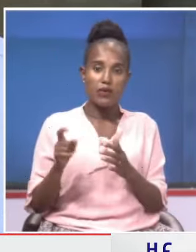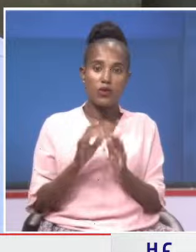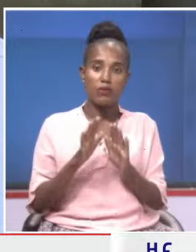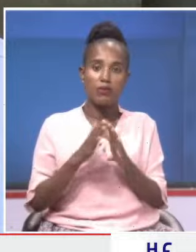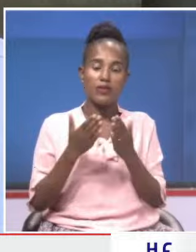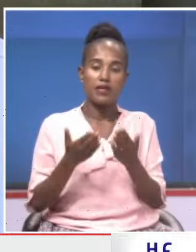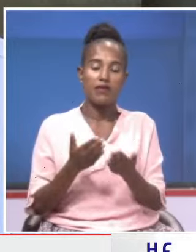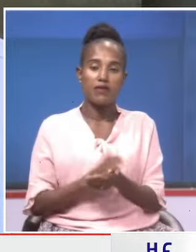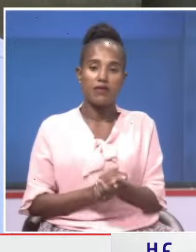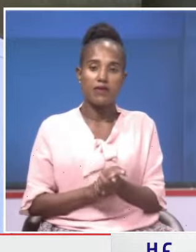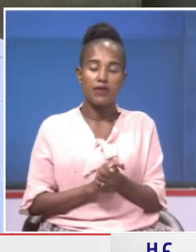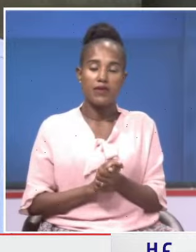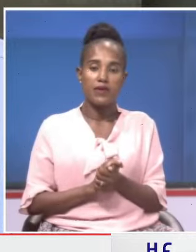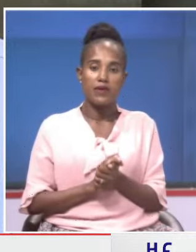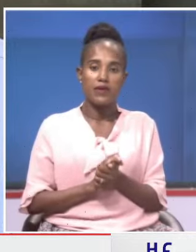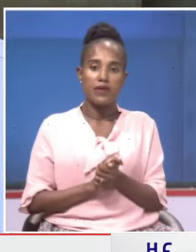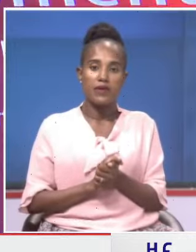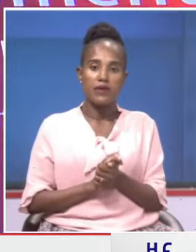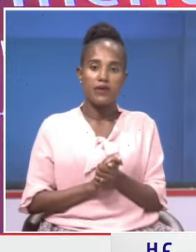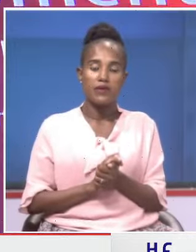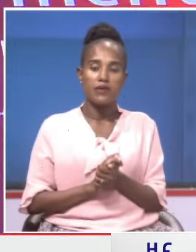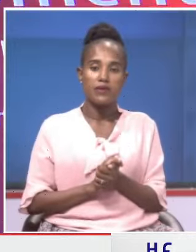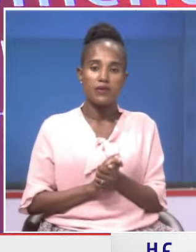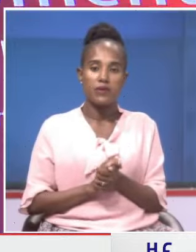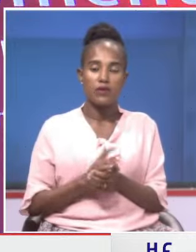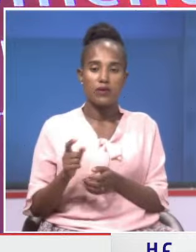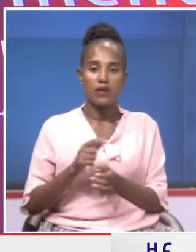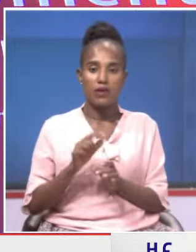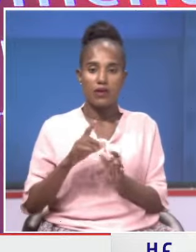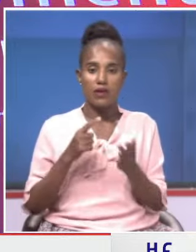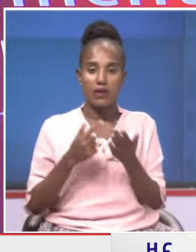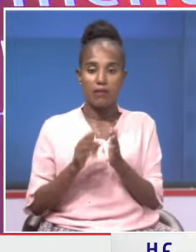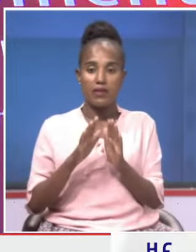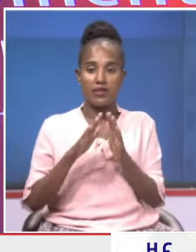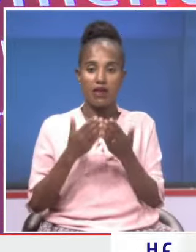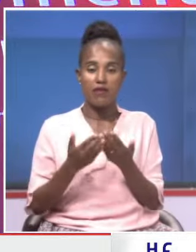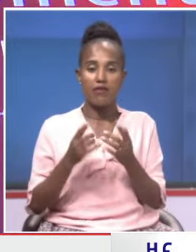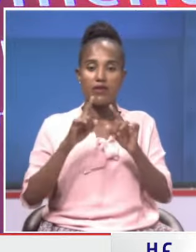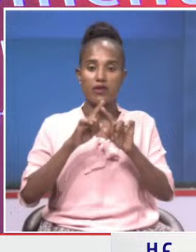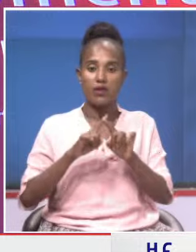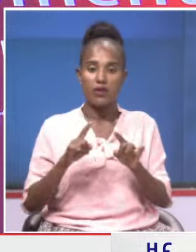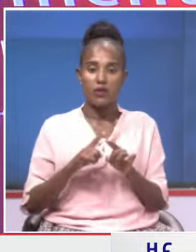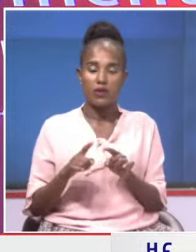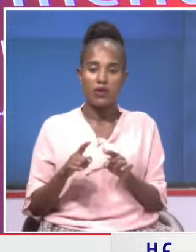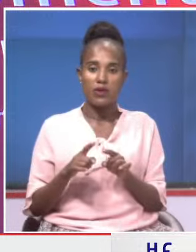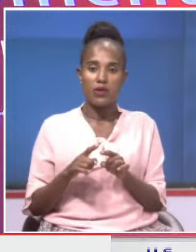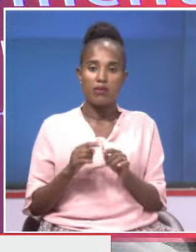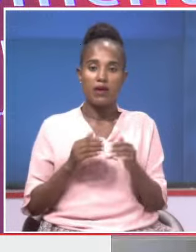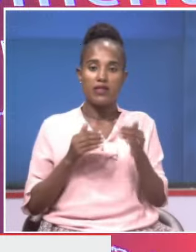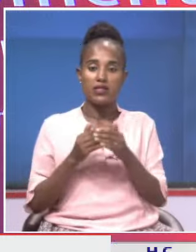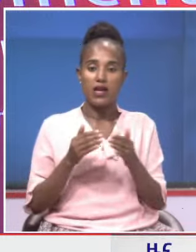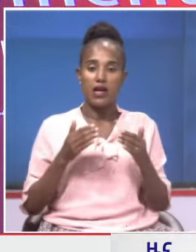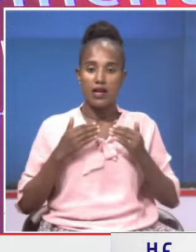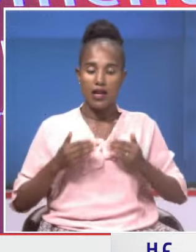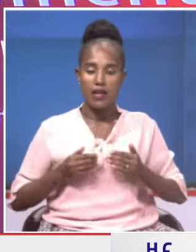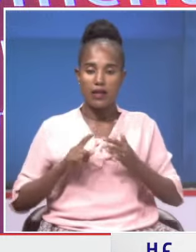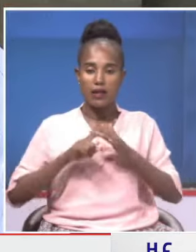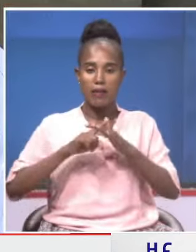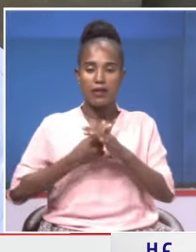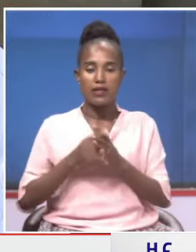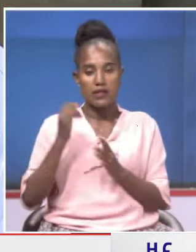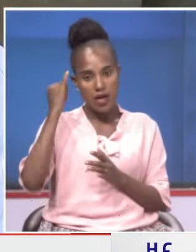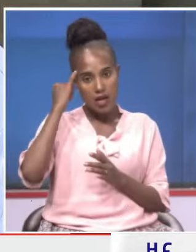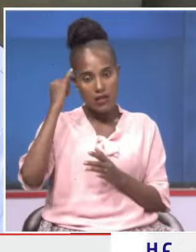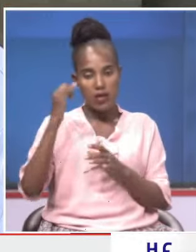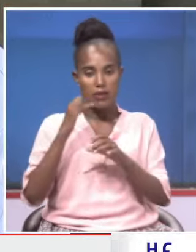መጽሐፍ ፓርት እንዲሆን አድርገውታል። ይህ መጽሐፍ ለተለያዩ ስቴክሆልደሮች መነሻ ሀሳብ